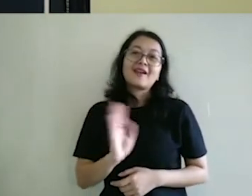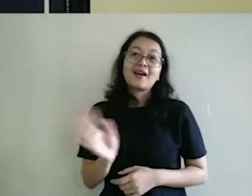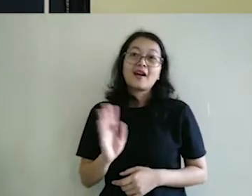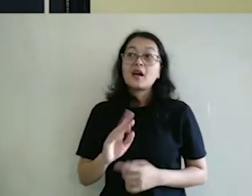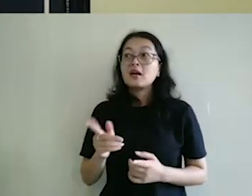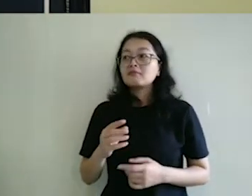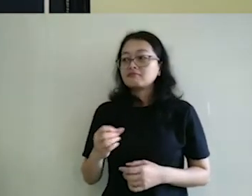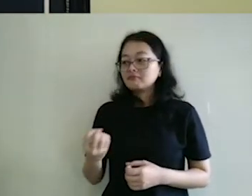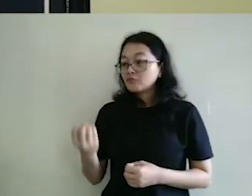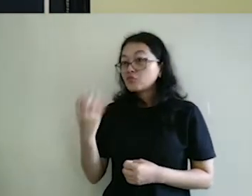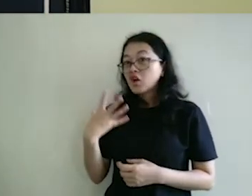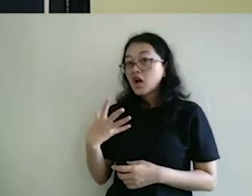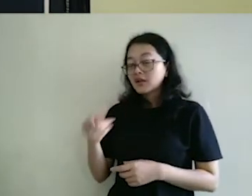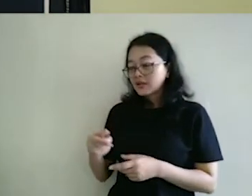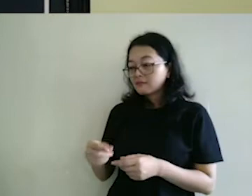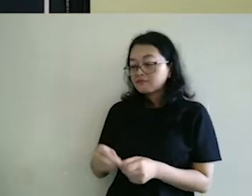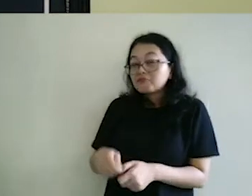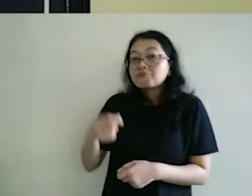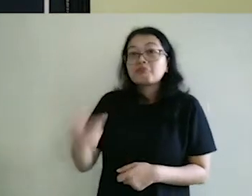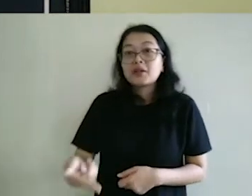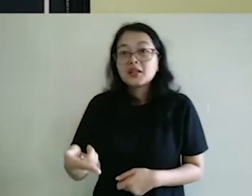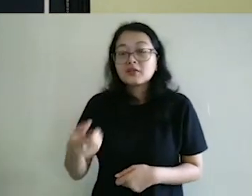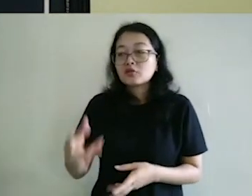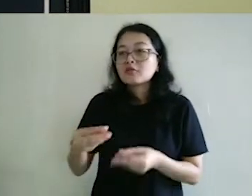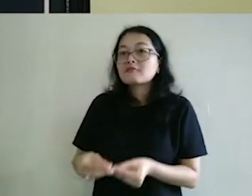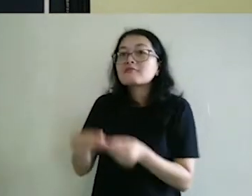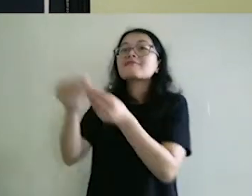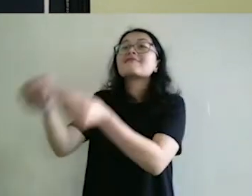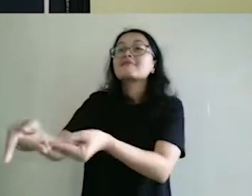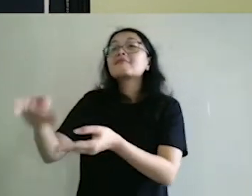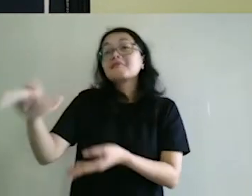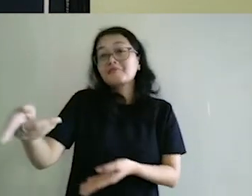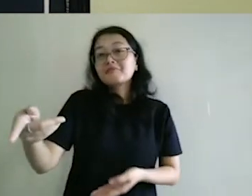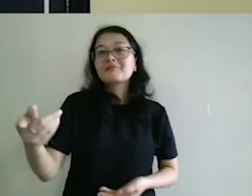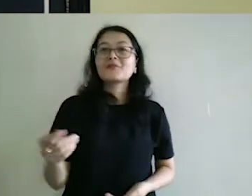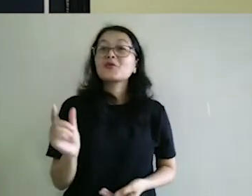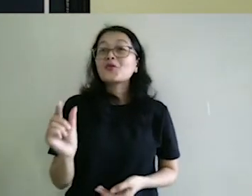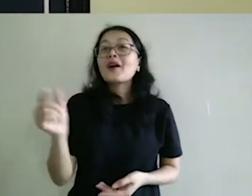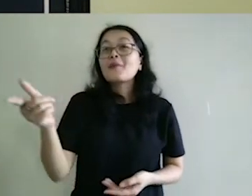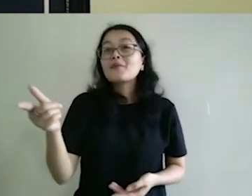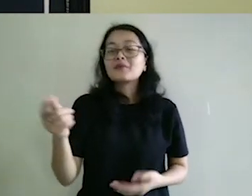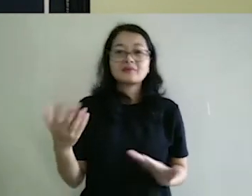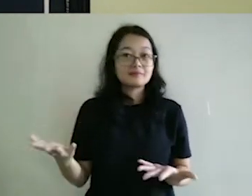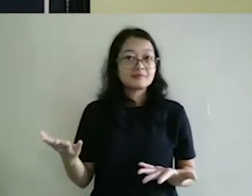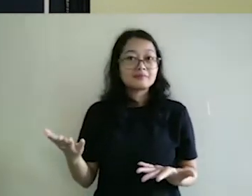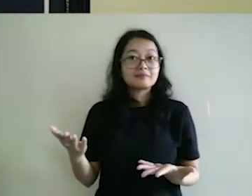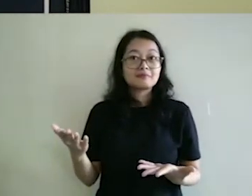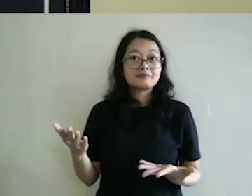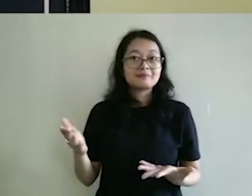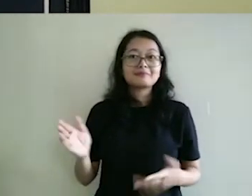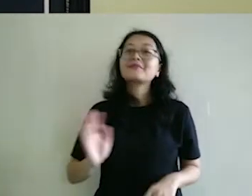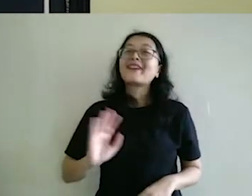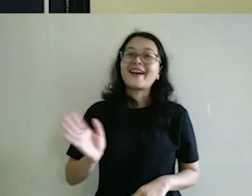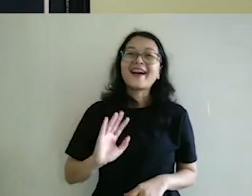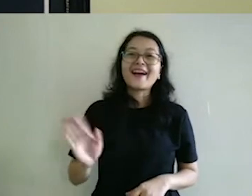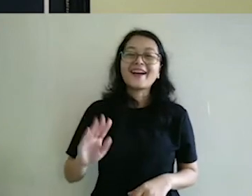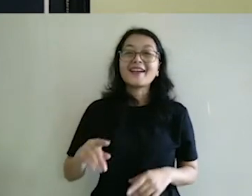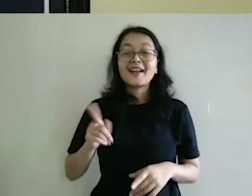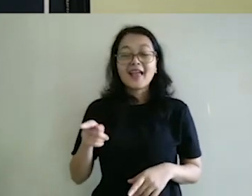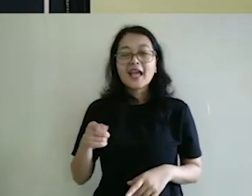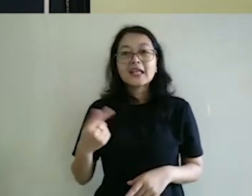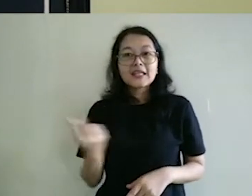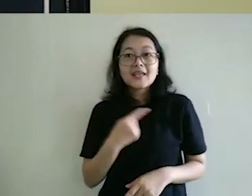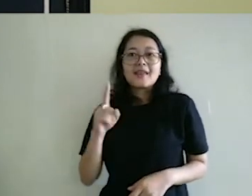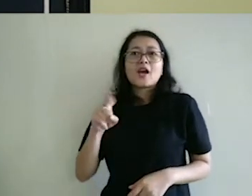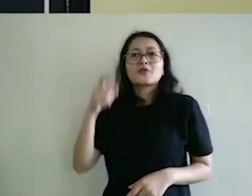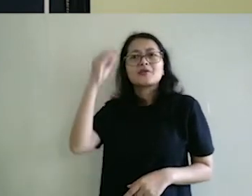bunga kemudian memberikan kepada seseorang di momen spesial. Tetapi kita perlu memikirkan bunga yang